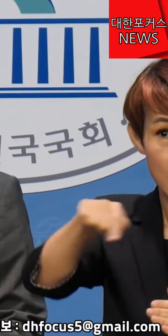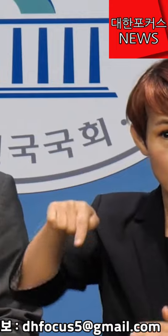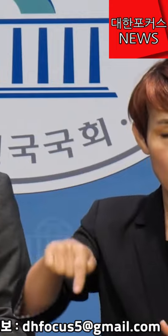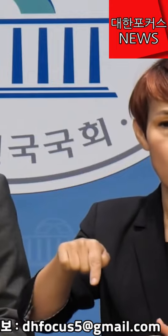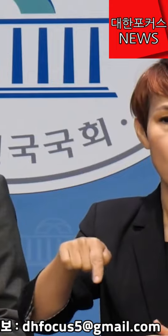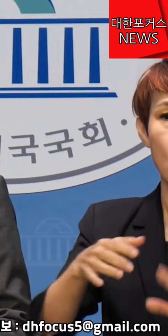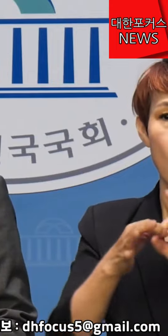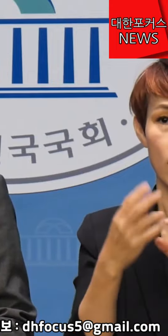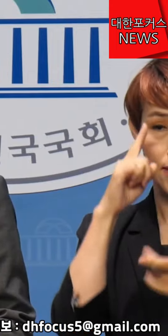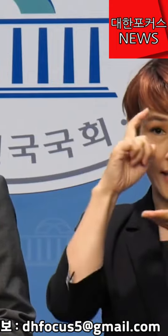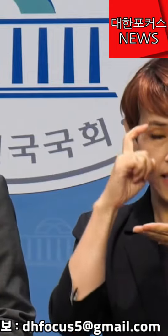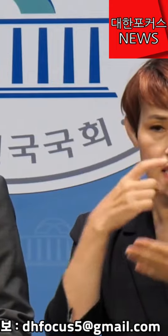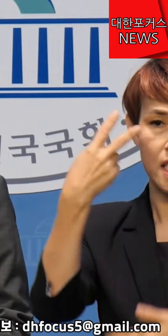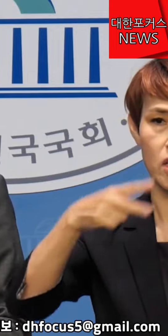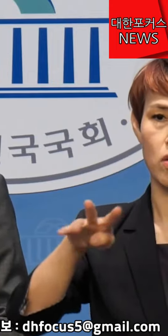사진